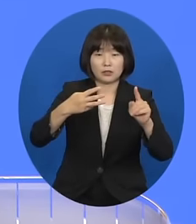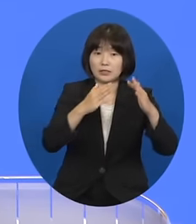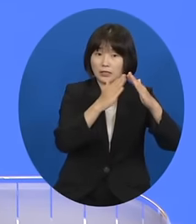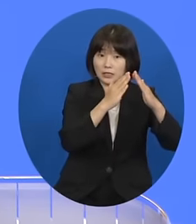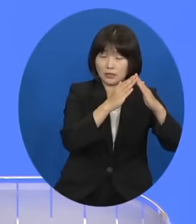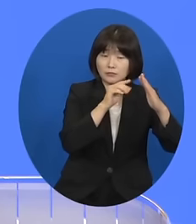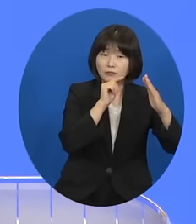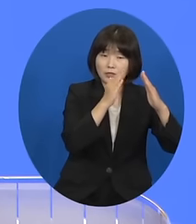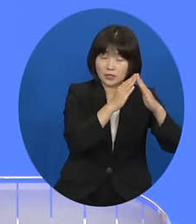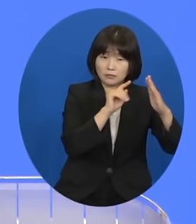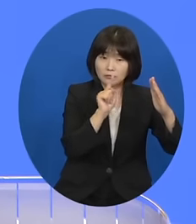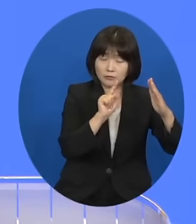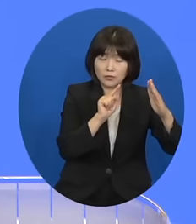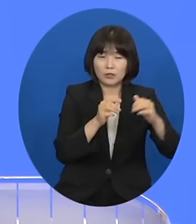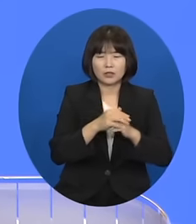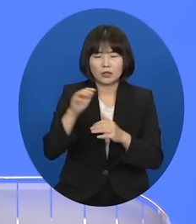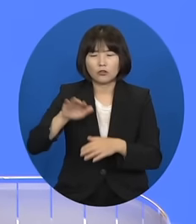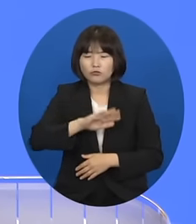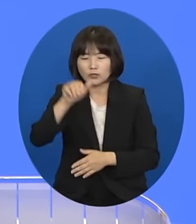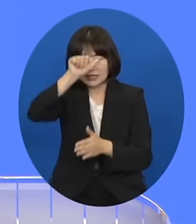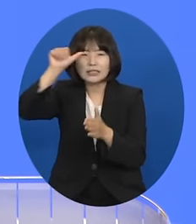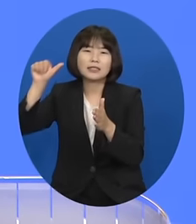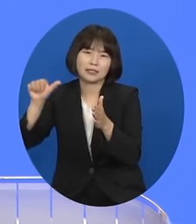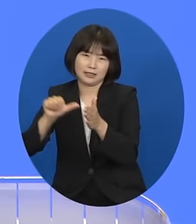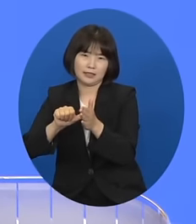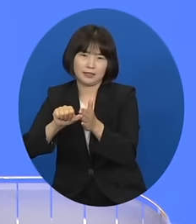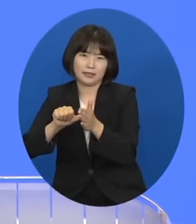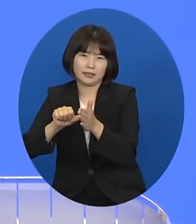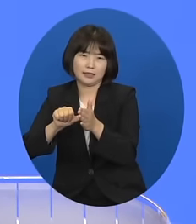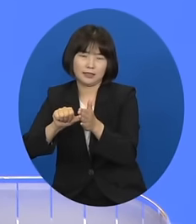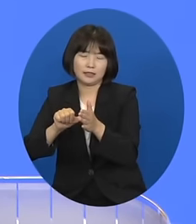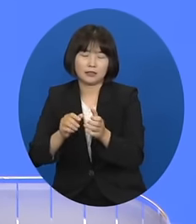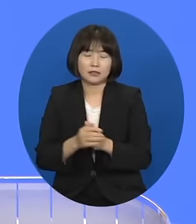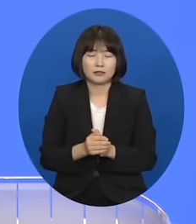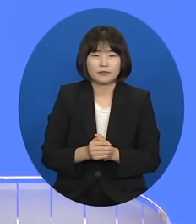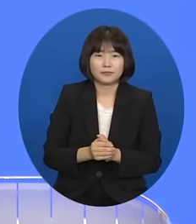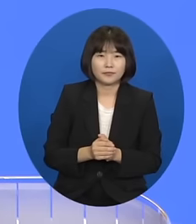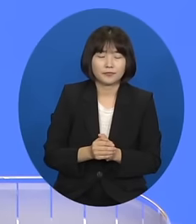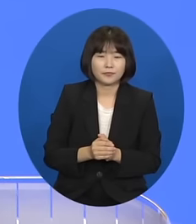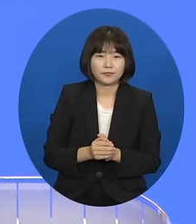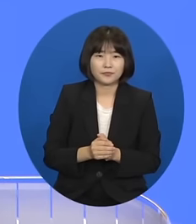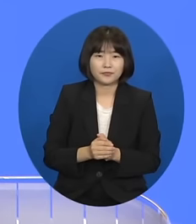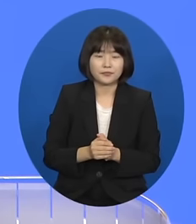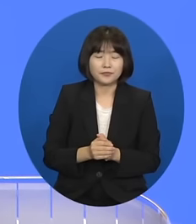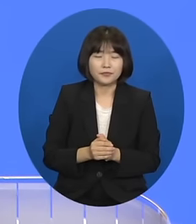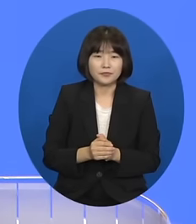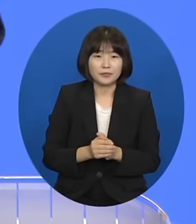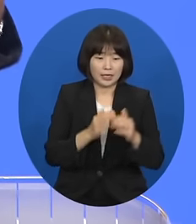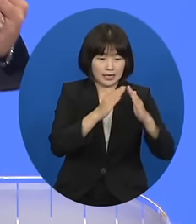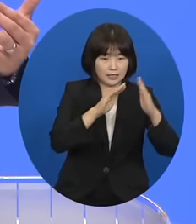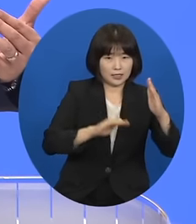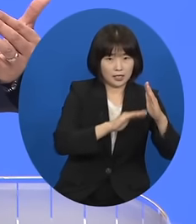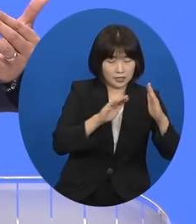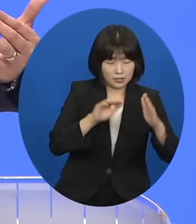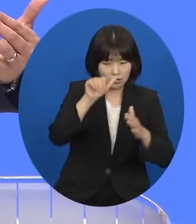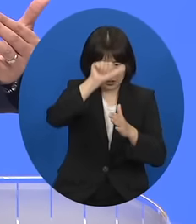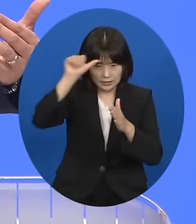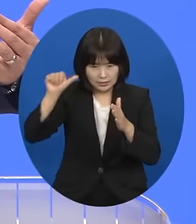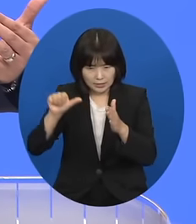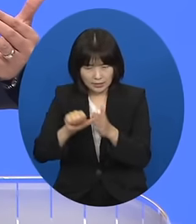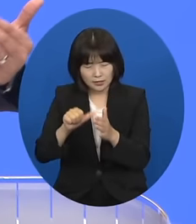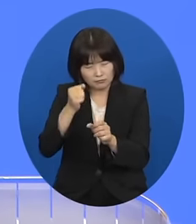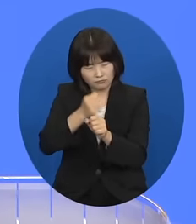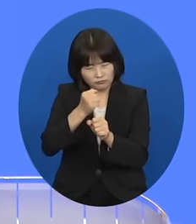비유예요. 우리 인생이 집이라는 겁니다. 우리 인생이 집을 지어나가고 한 가정과 인생이 집을 지어나가는